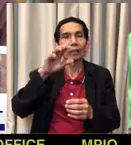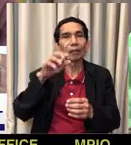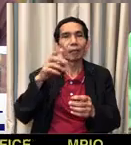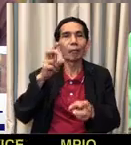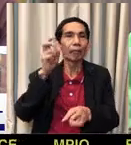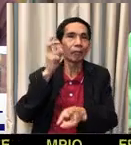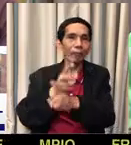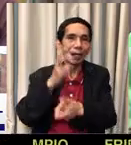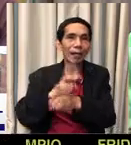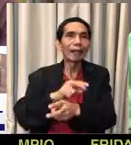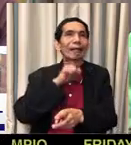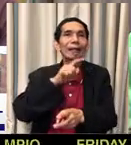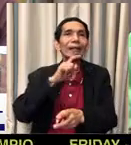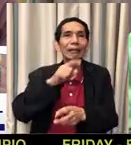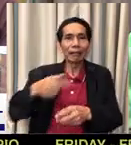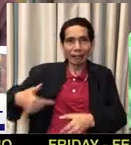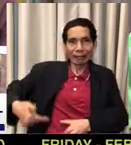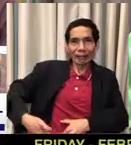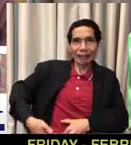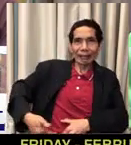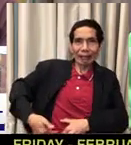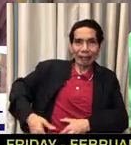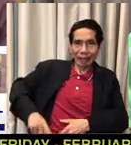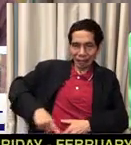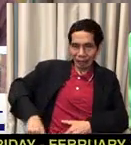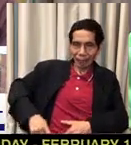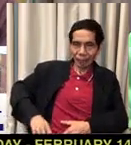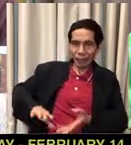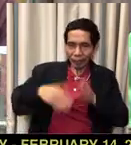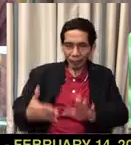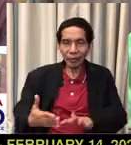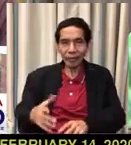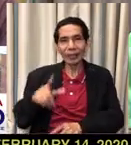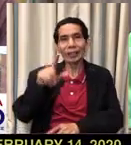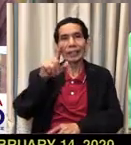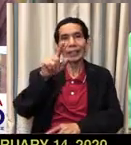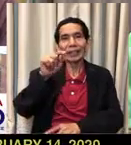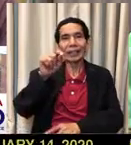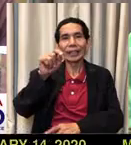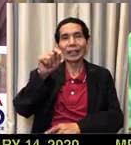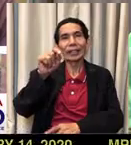bakal. Biruin mo, appendicitis ang sakit mo. Ang kinamatay mo, tetano.